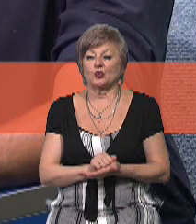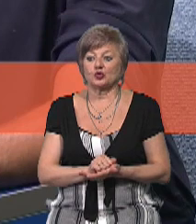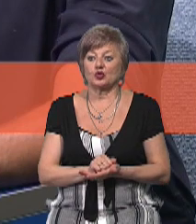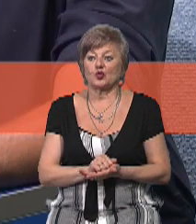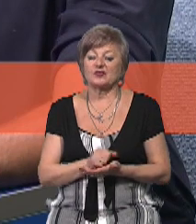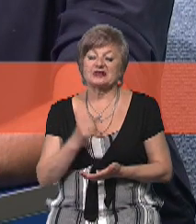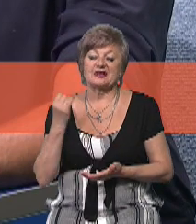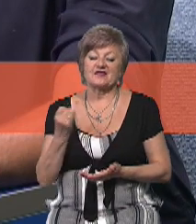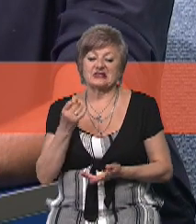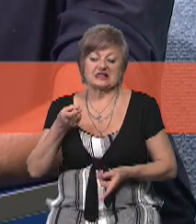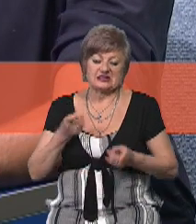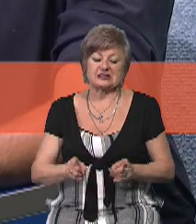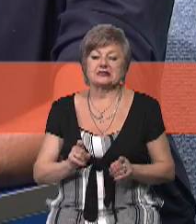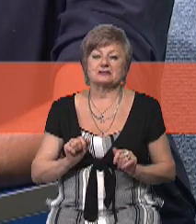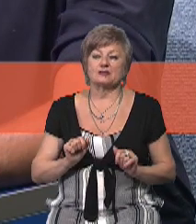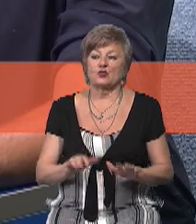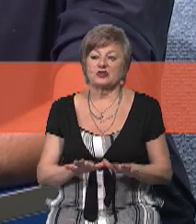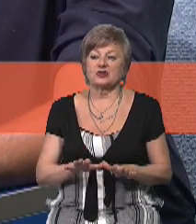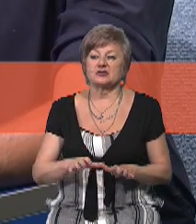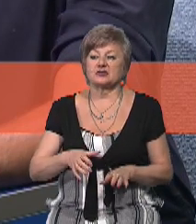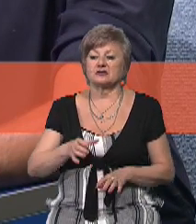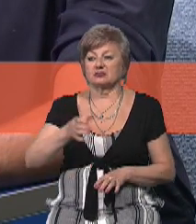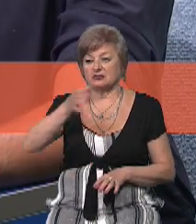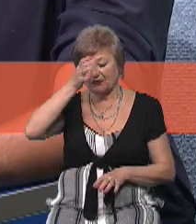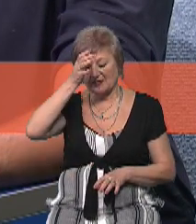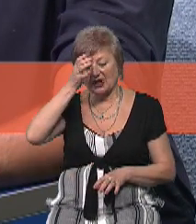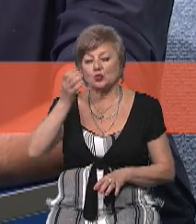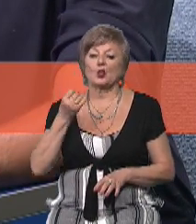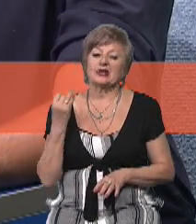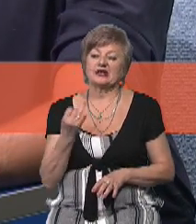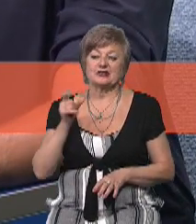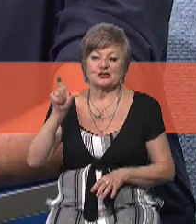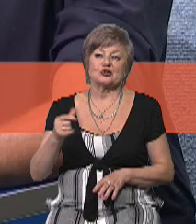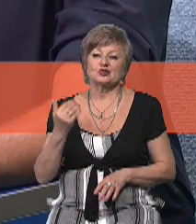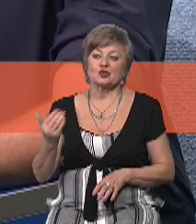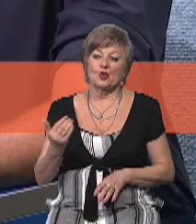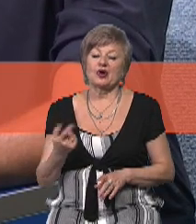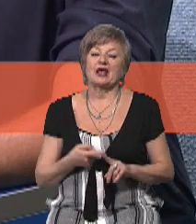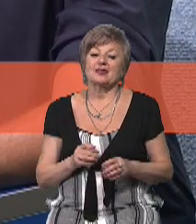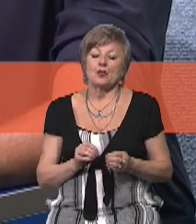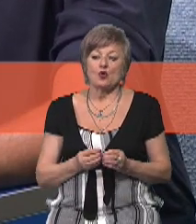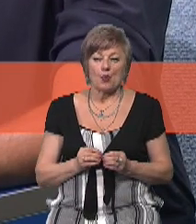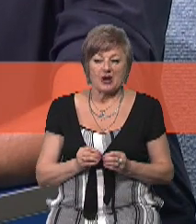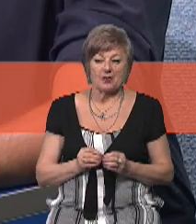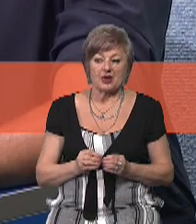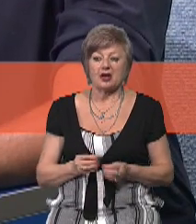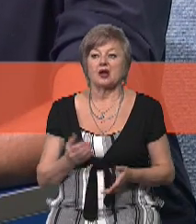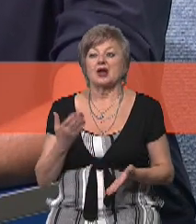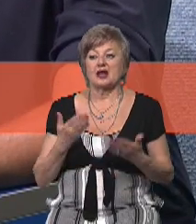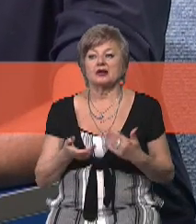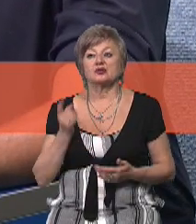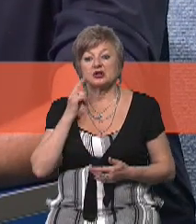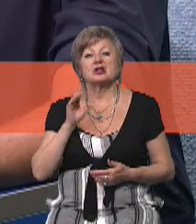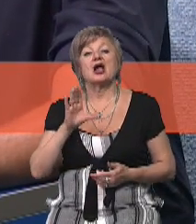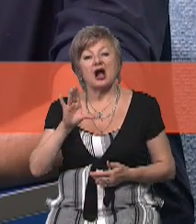в історичну справедливість, взагалі в науку, історію. Оце для мене, як для історика, знову ж таки проблема, так, якщо звучить часто,